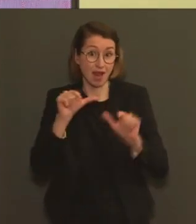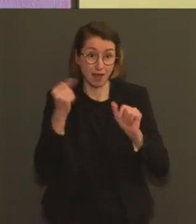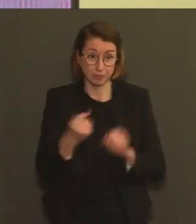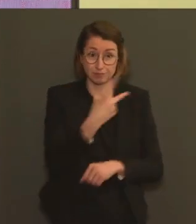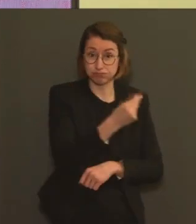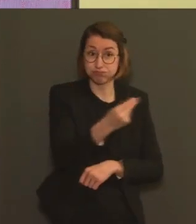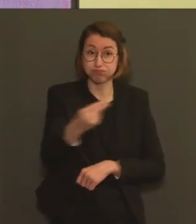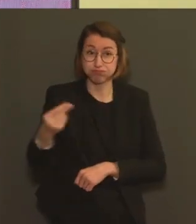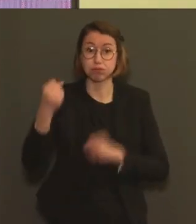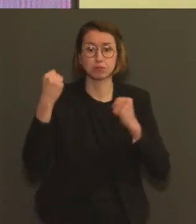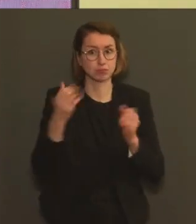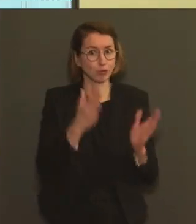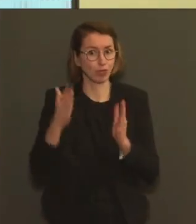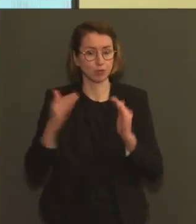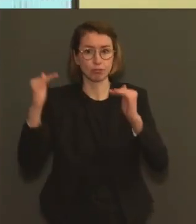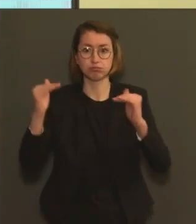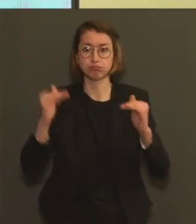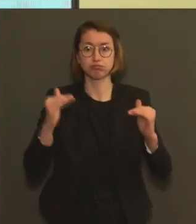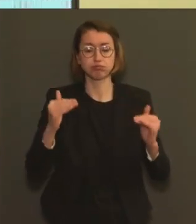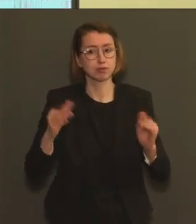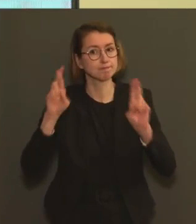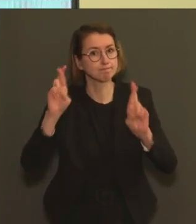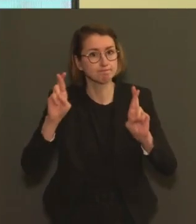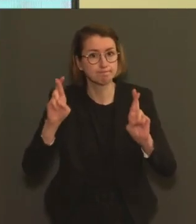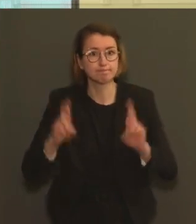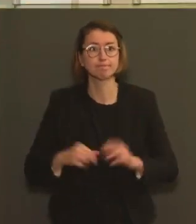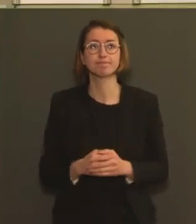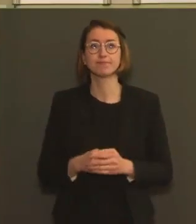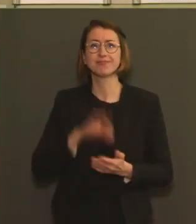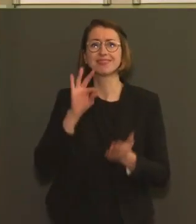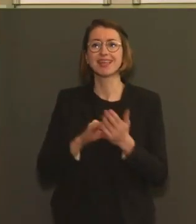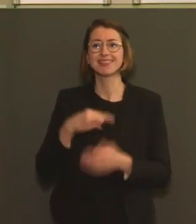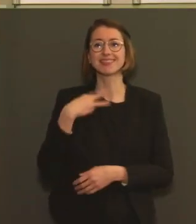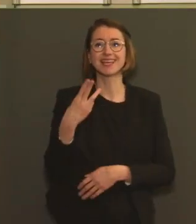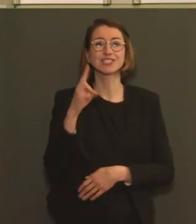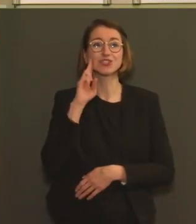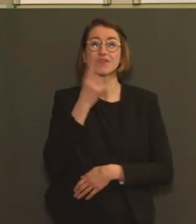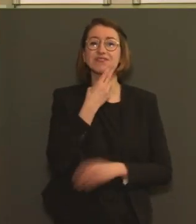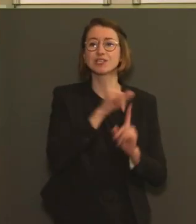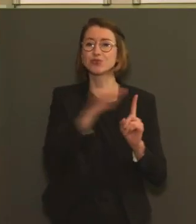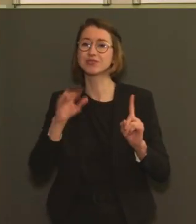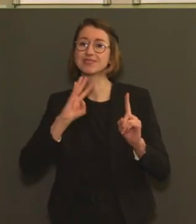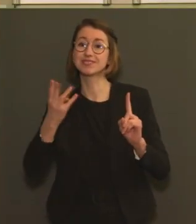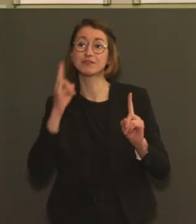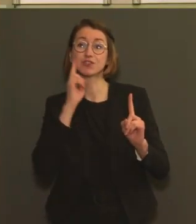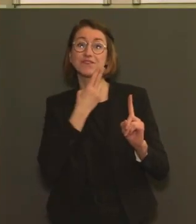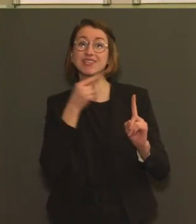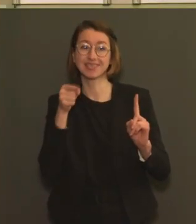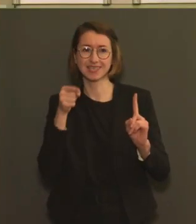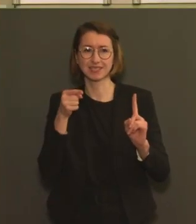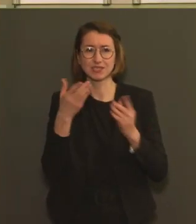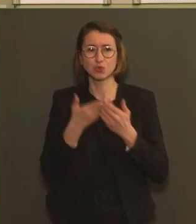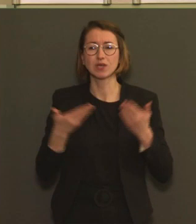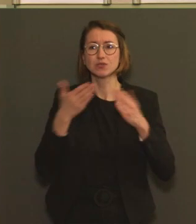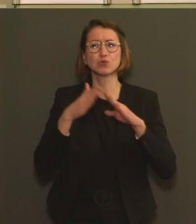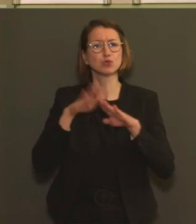suivent. Au cours de la semaine du 13 janvier au 19 janvier, comme vous le voyez sur la première diapositive, le